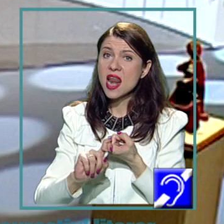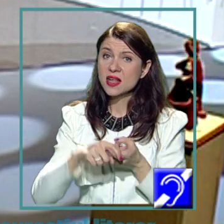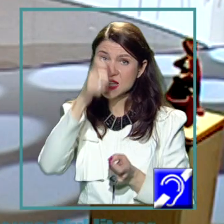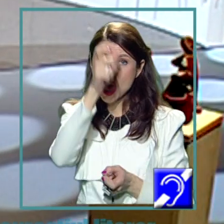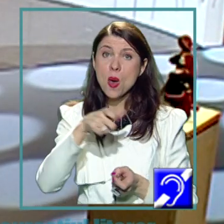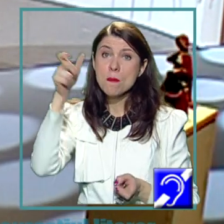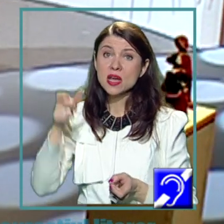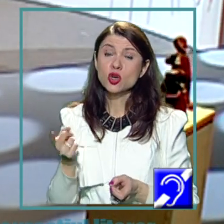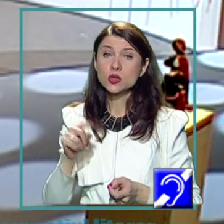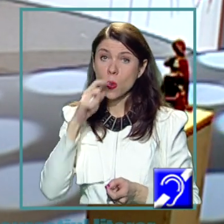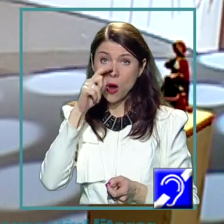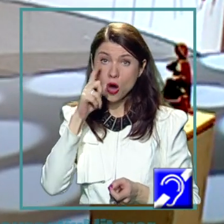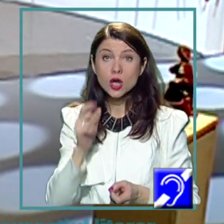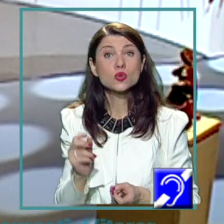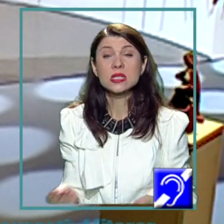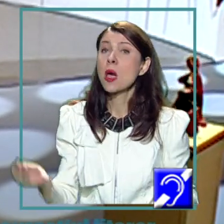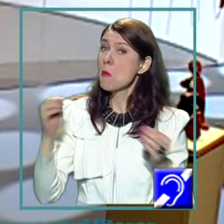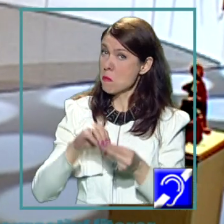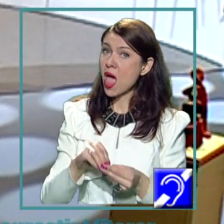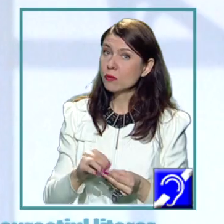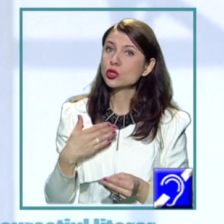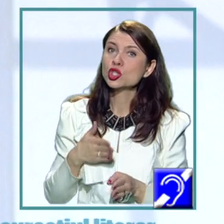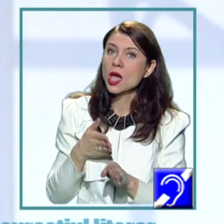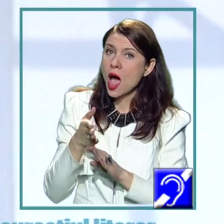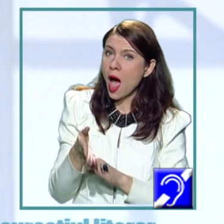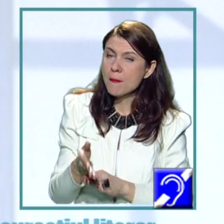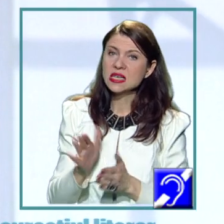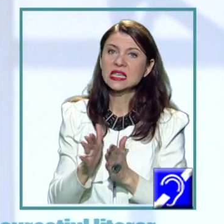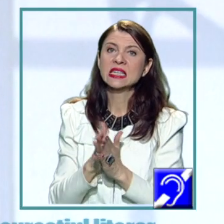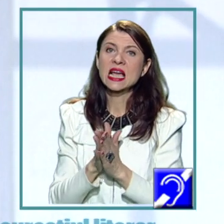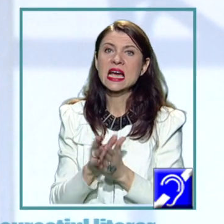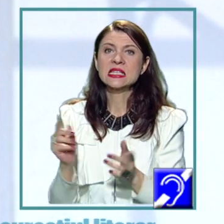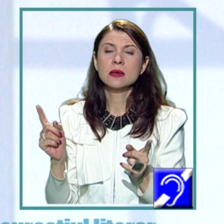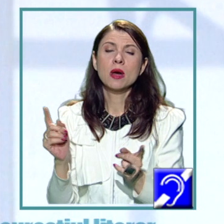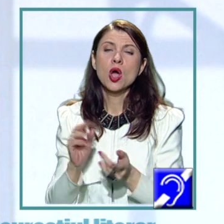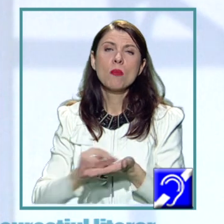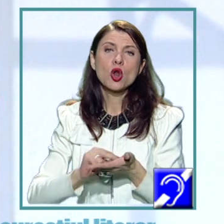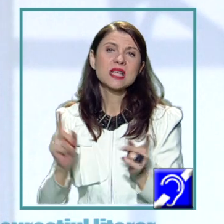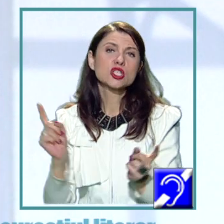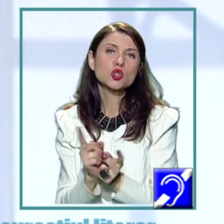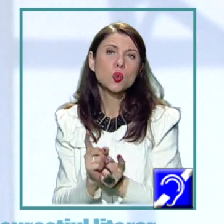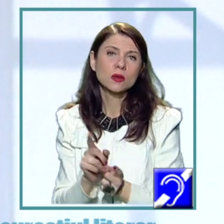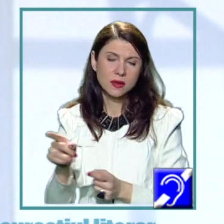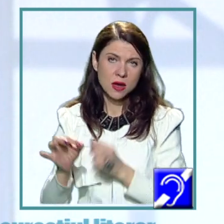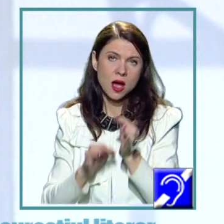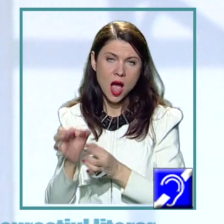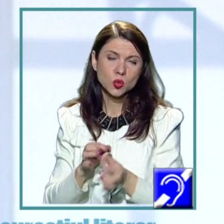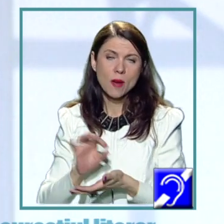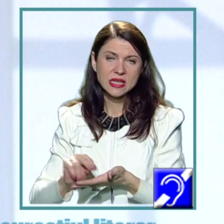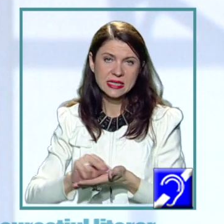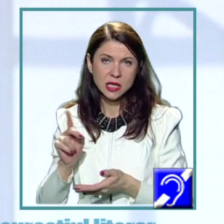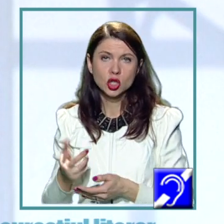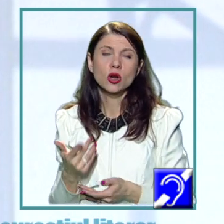cu orașul sunt mult mai complexe și am mers încet, încet către proza ei scurtă, către proza de început și